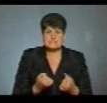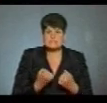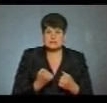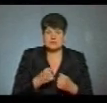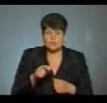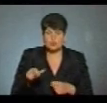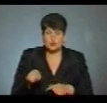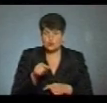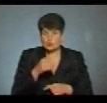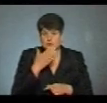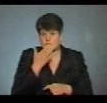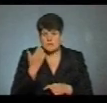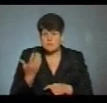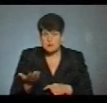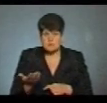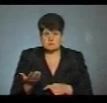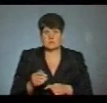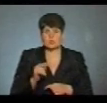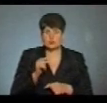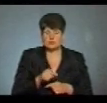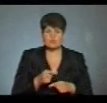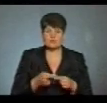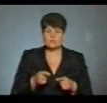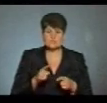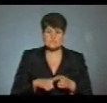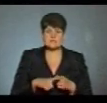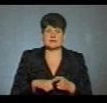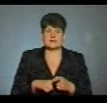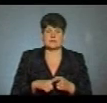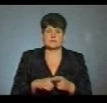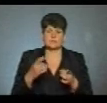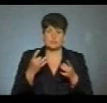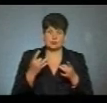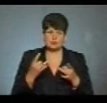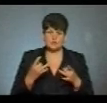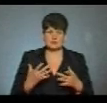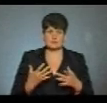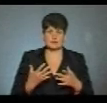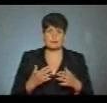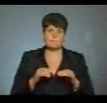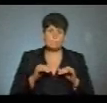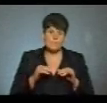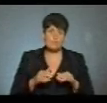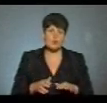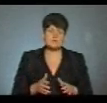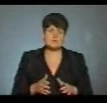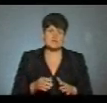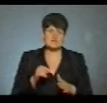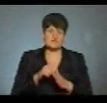нього немає. І через те це звичайний еволюційний процес в